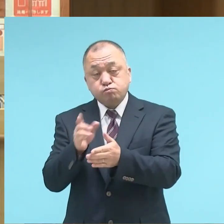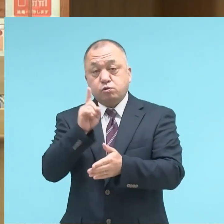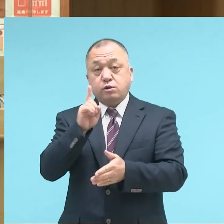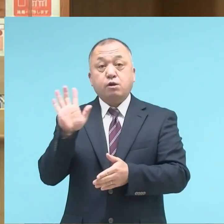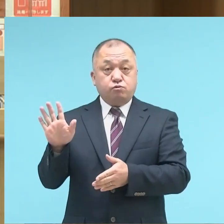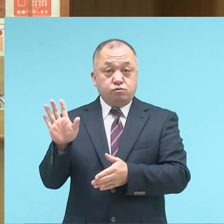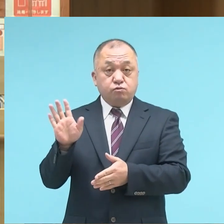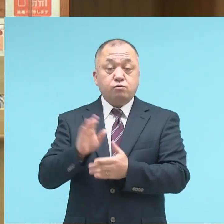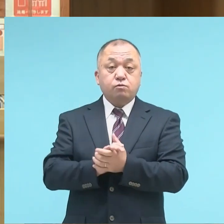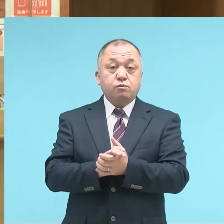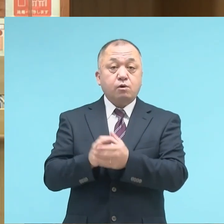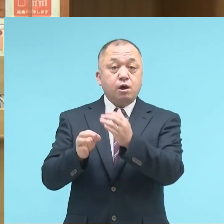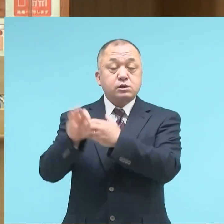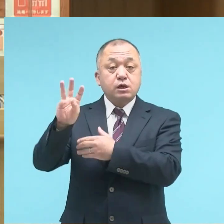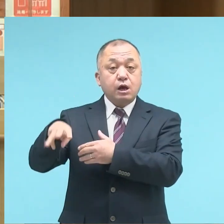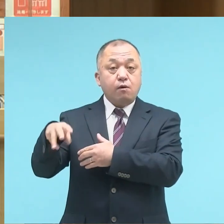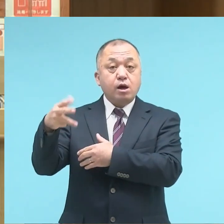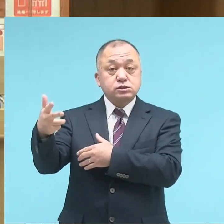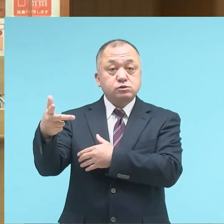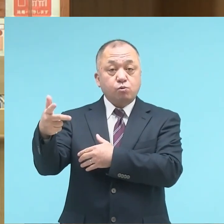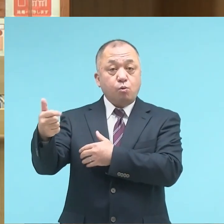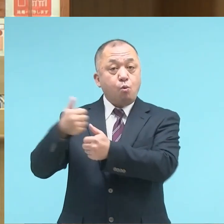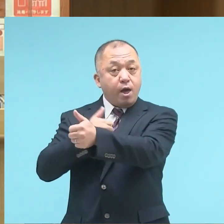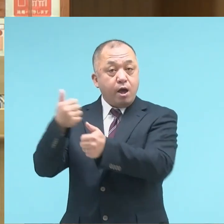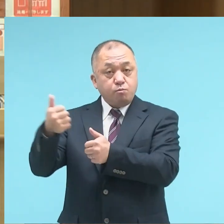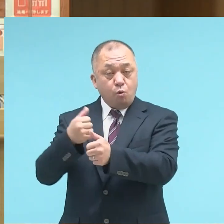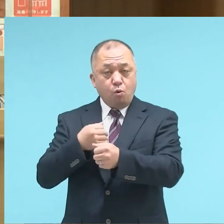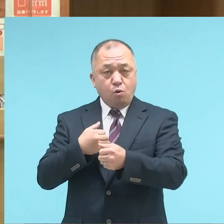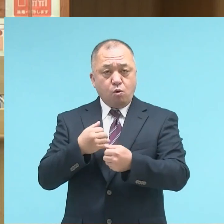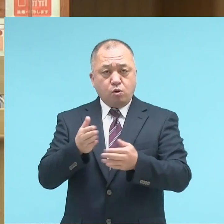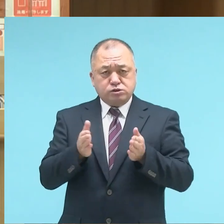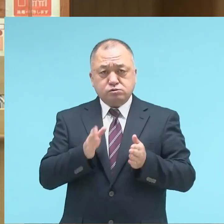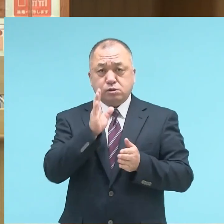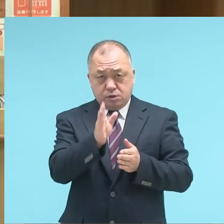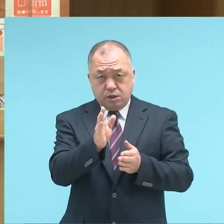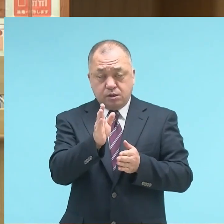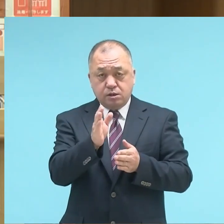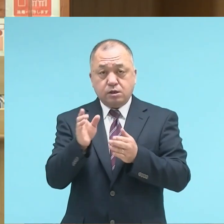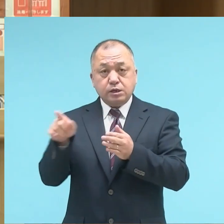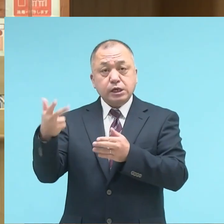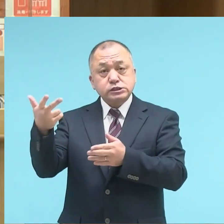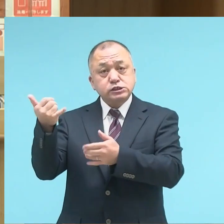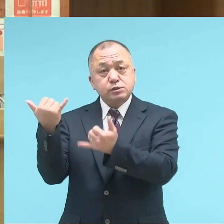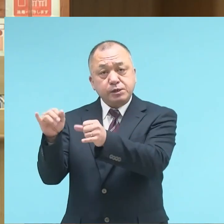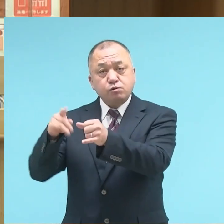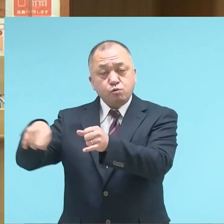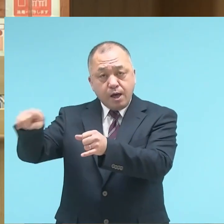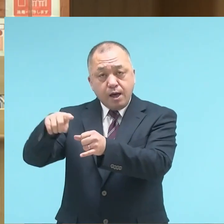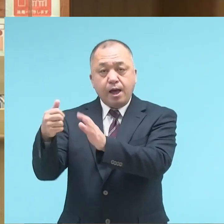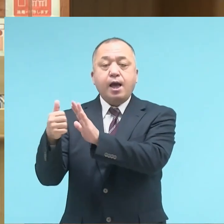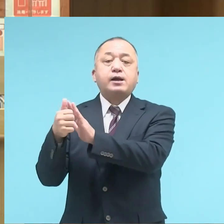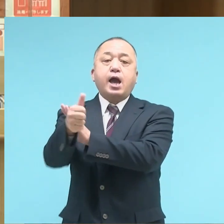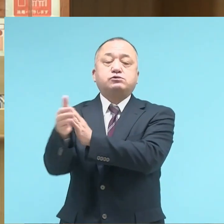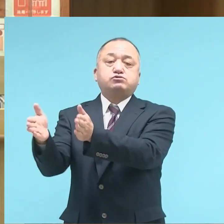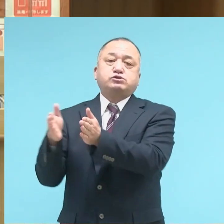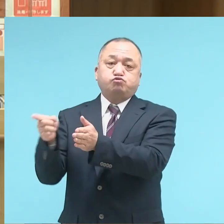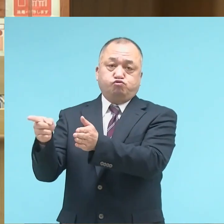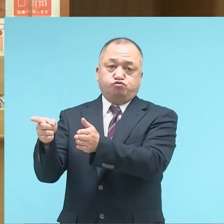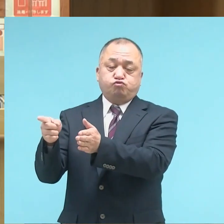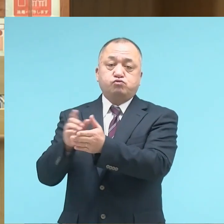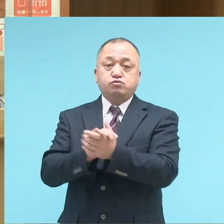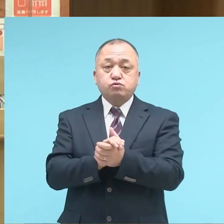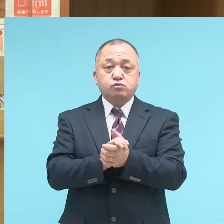ので、旭川との往来も、自粛してください。そして、旭川市民に対して自粛をということなので、それは、